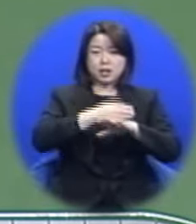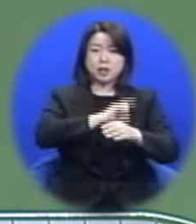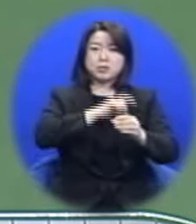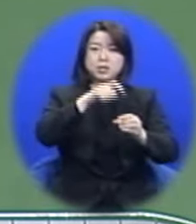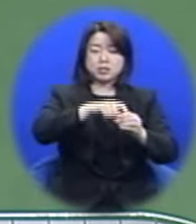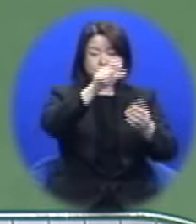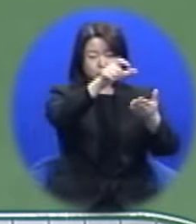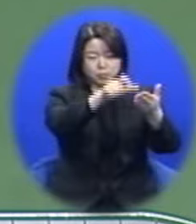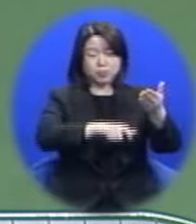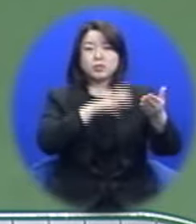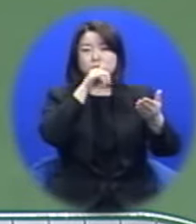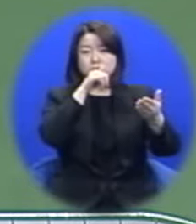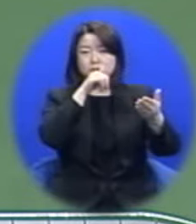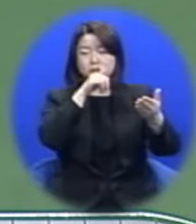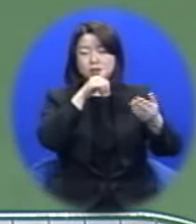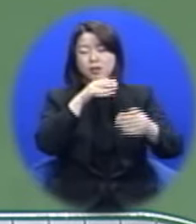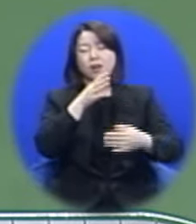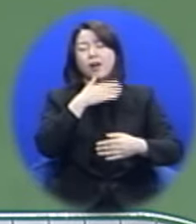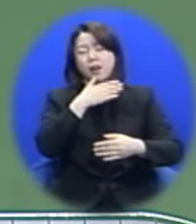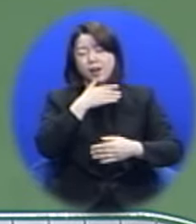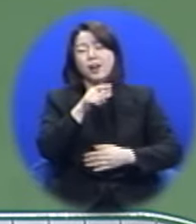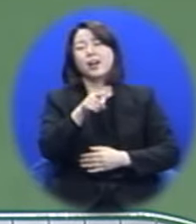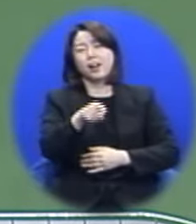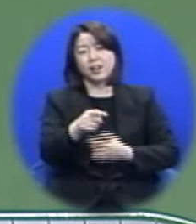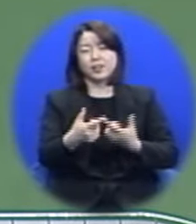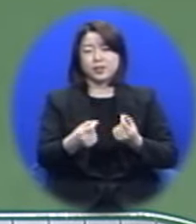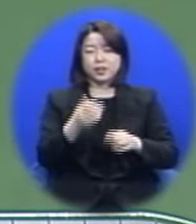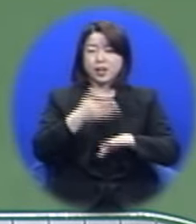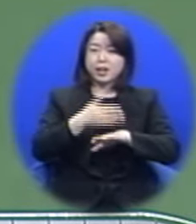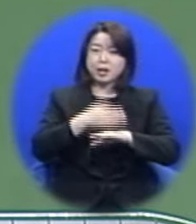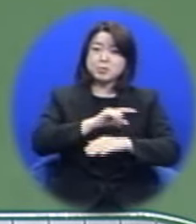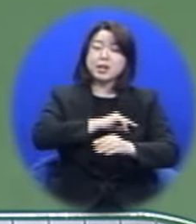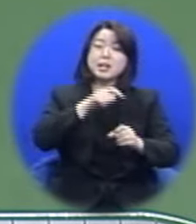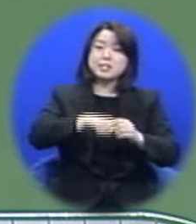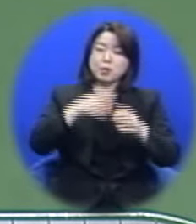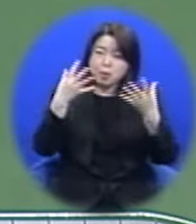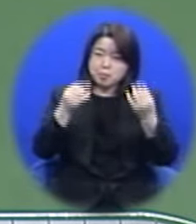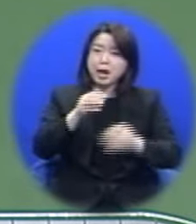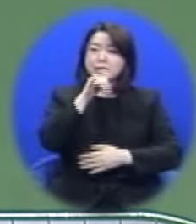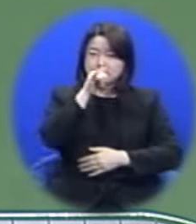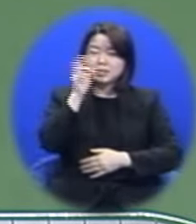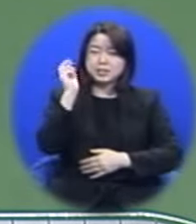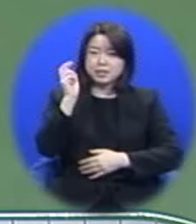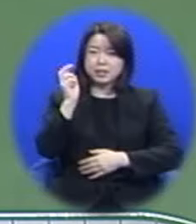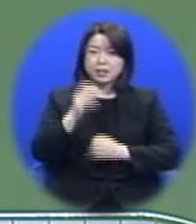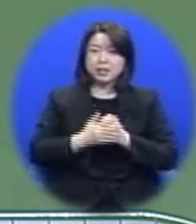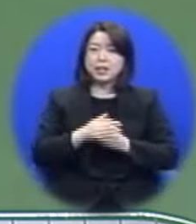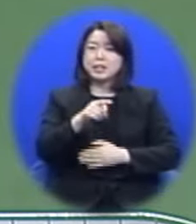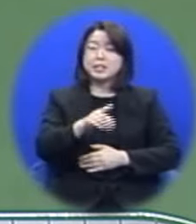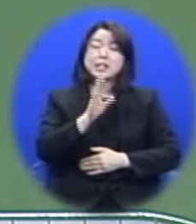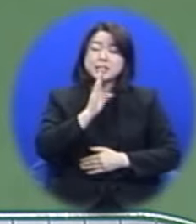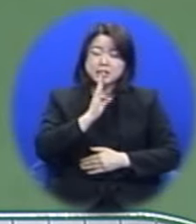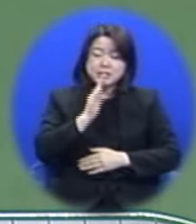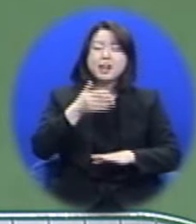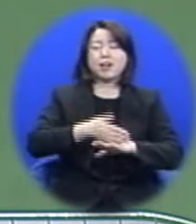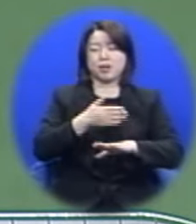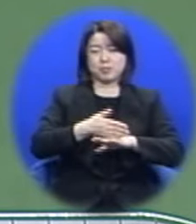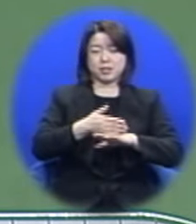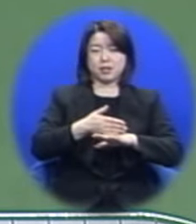아, 그렇구나. 이렇게 감사할 제목이 많은데 이게 진짜